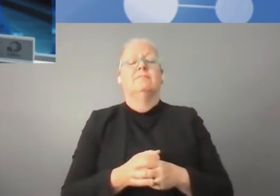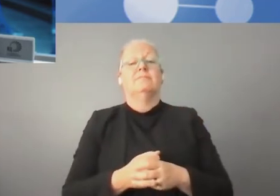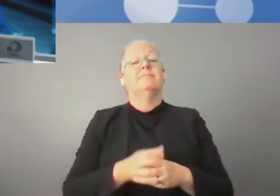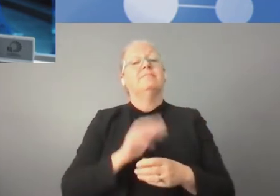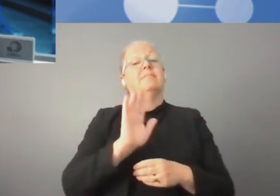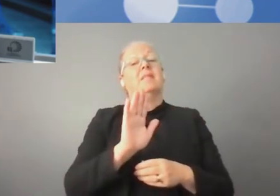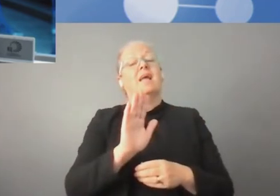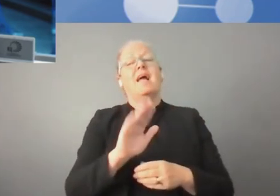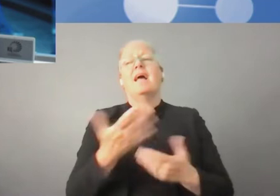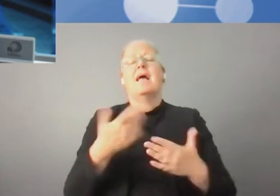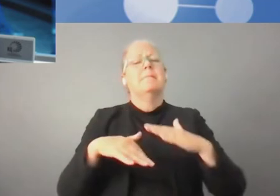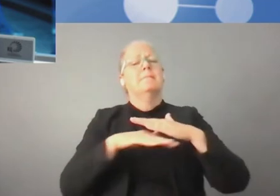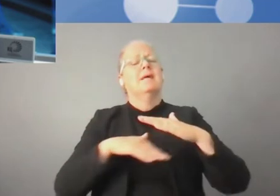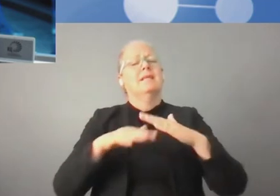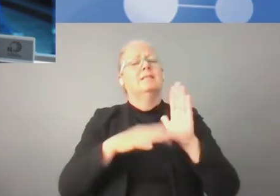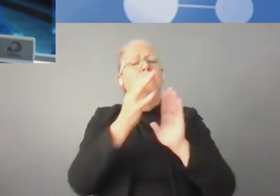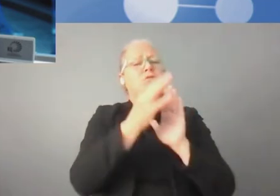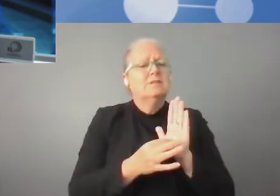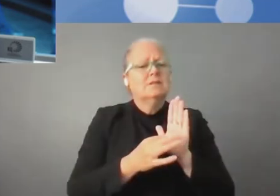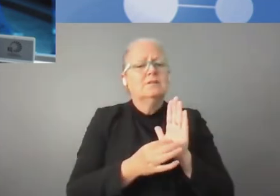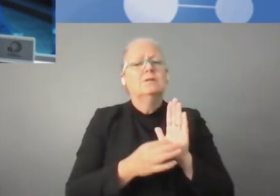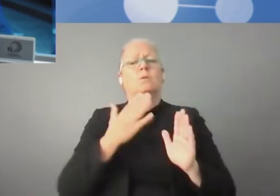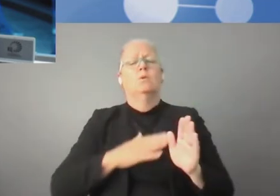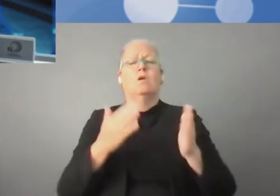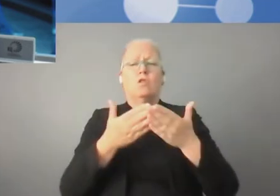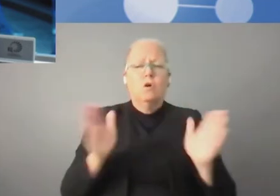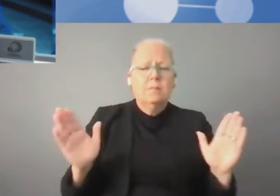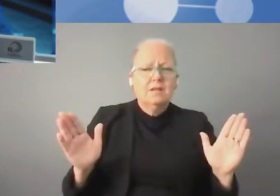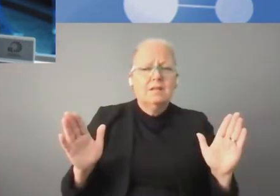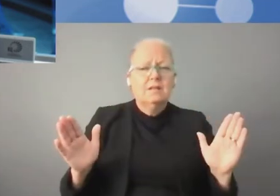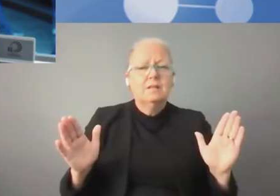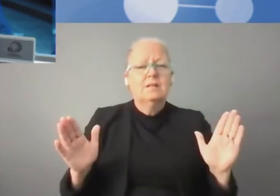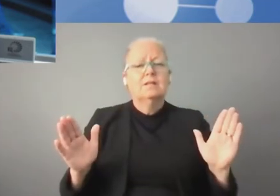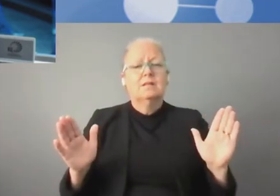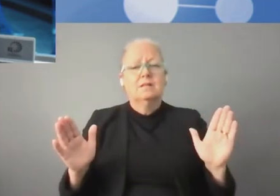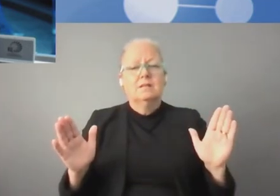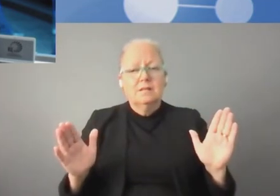已经接受了一个AI